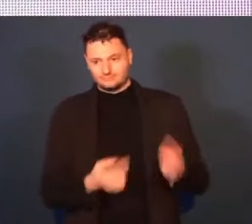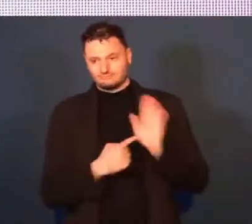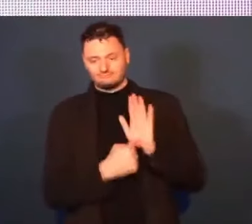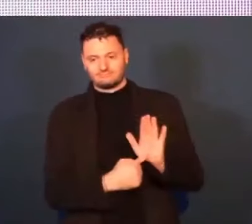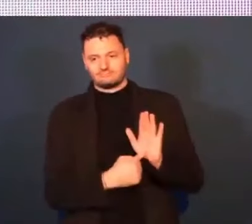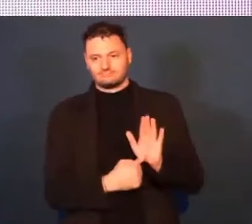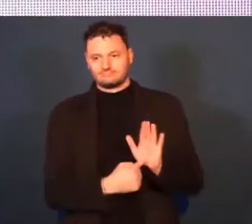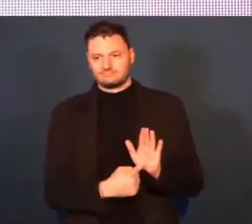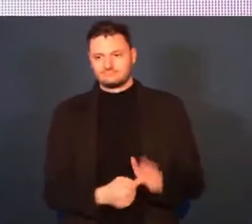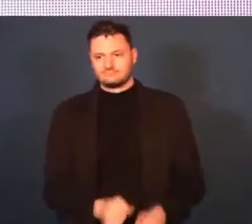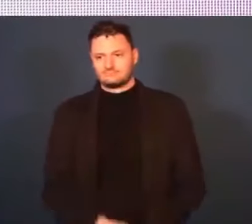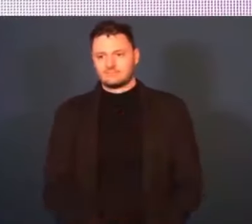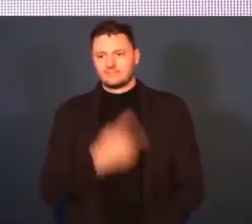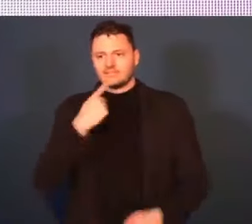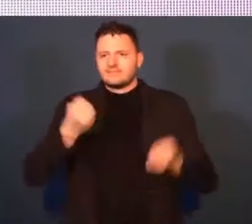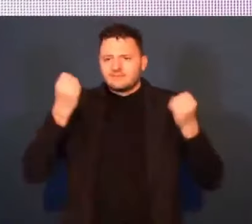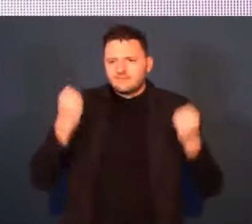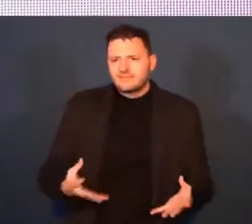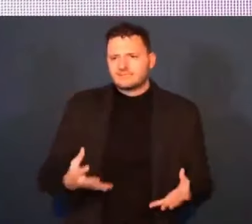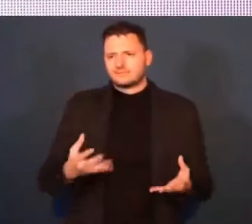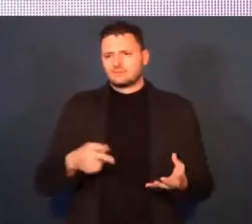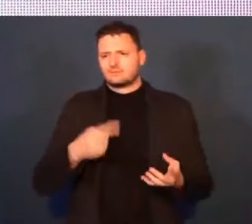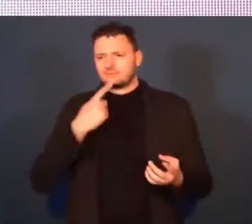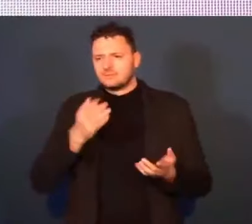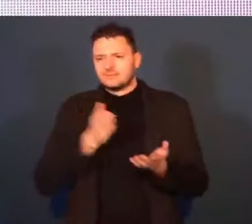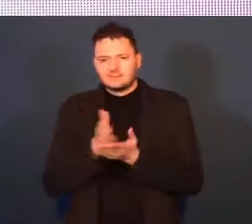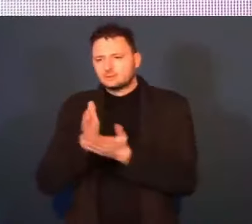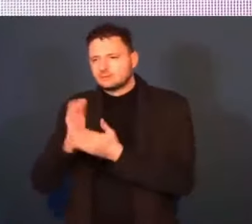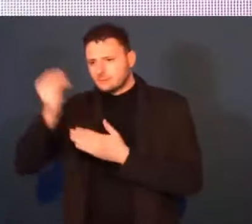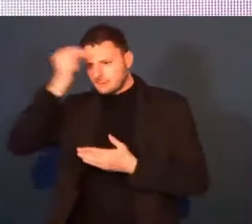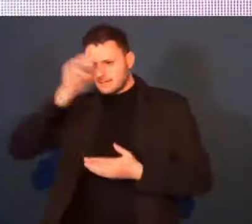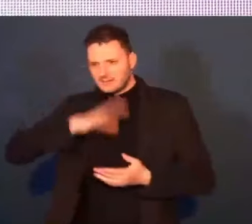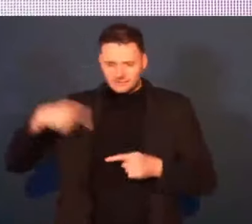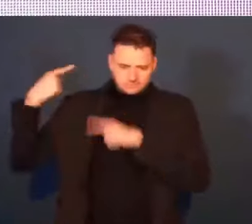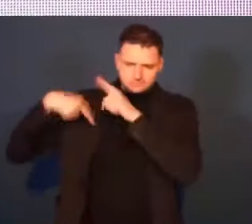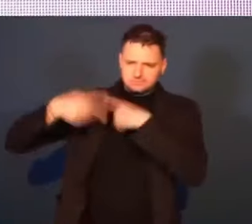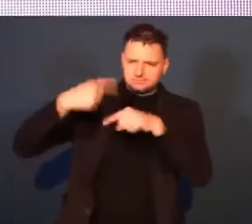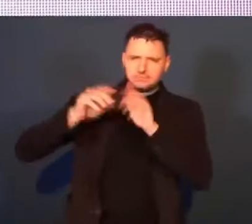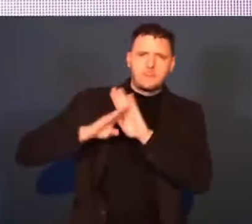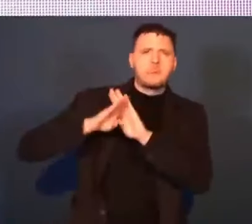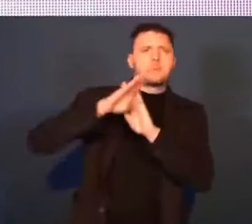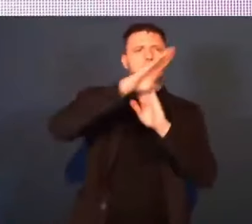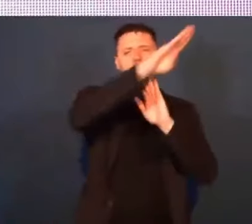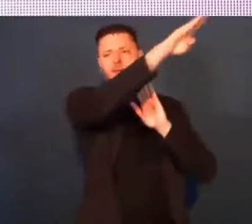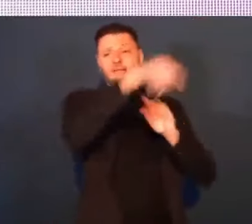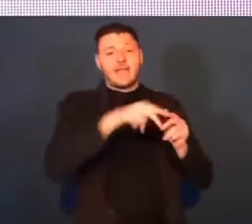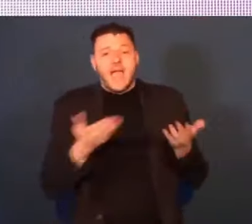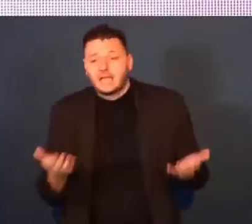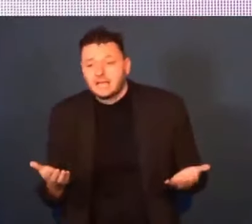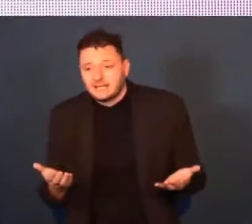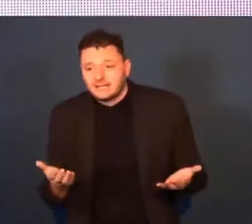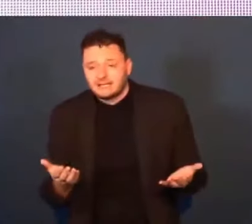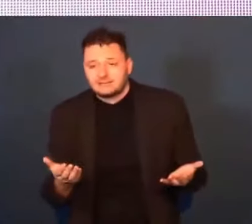е капитала, който развиваме, в това България да се развива напред. Как ще го правим е въпрос, който тепърво ще решаваме на